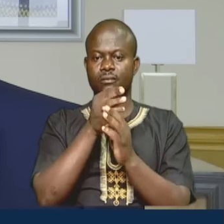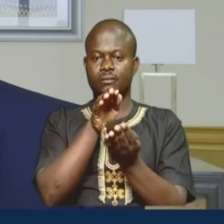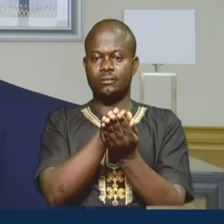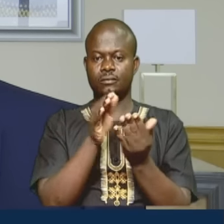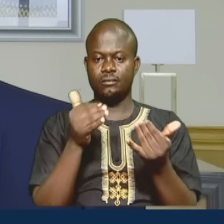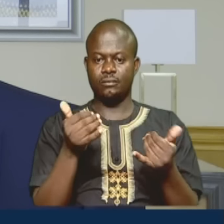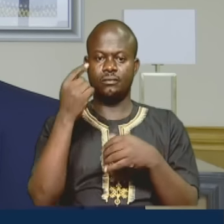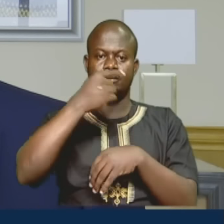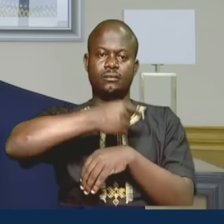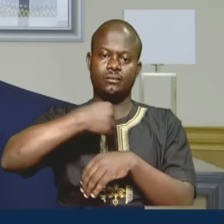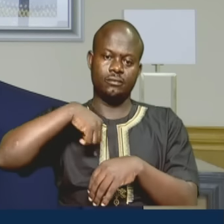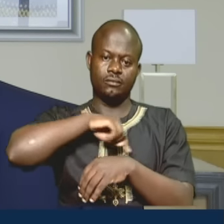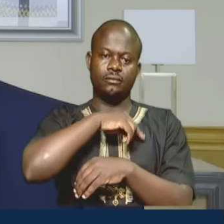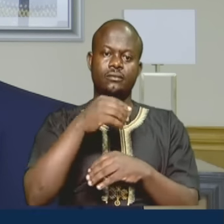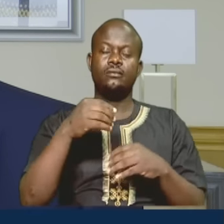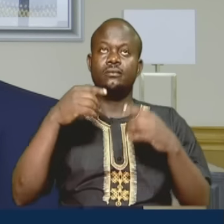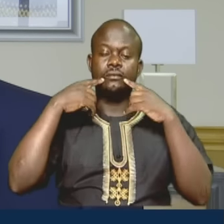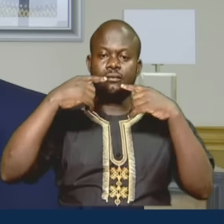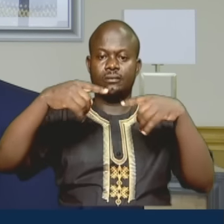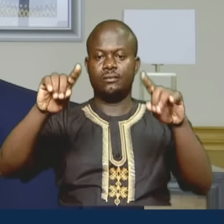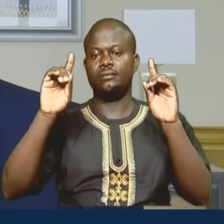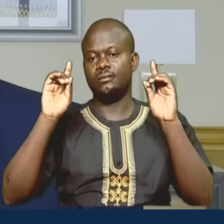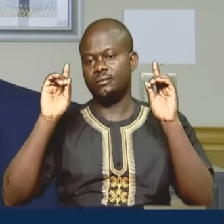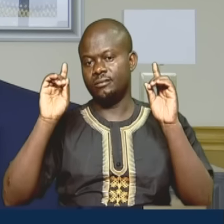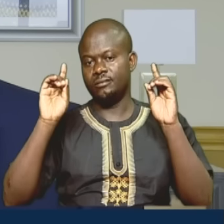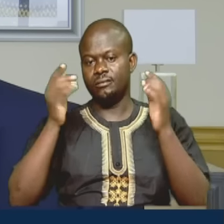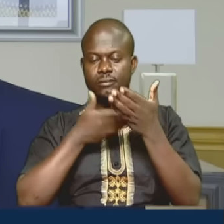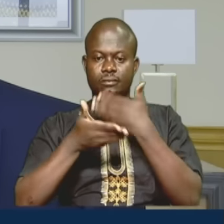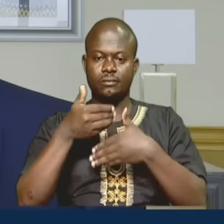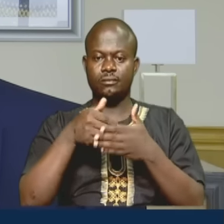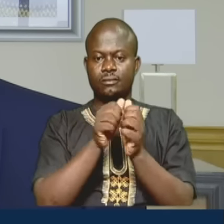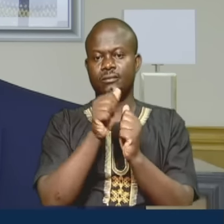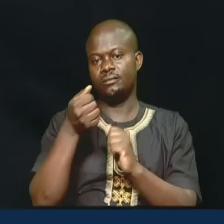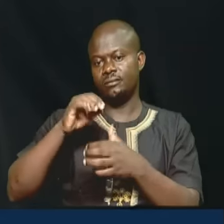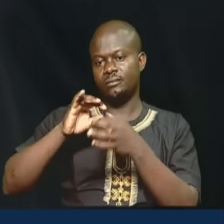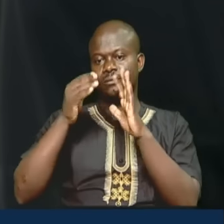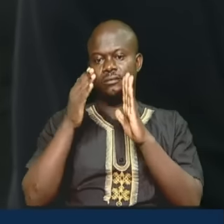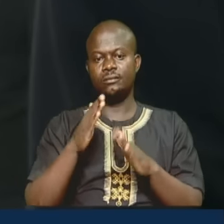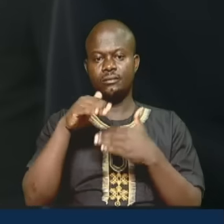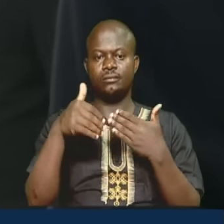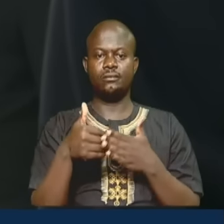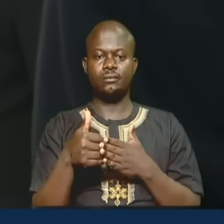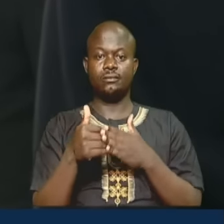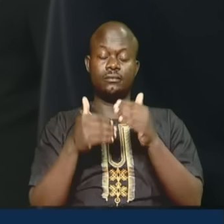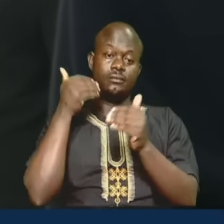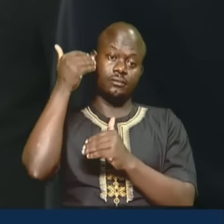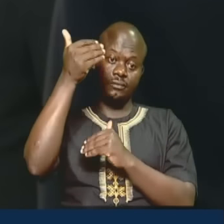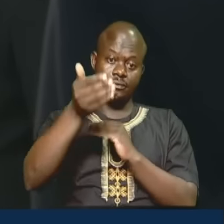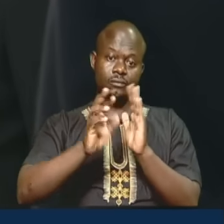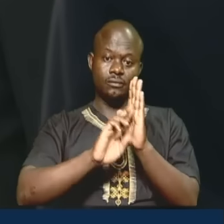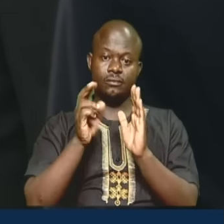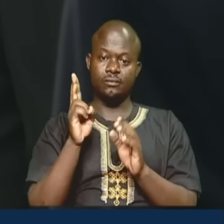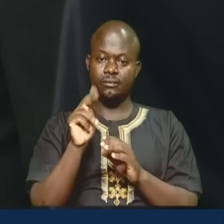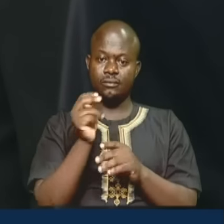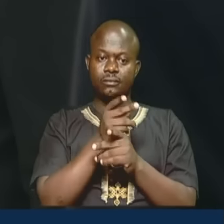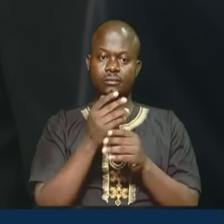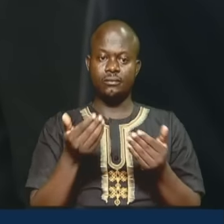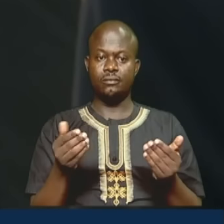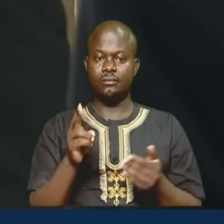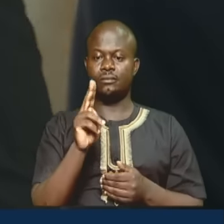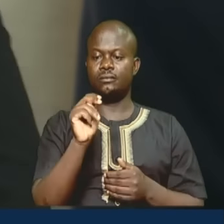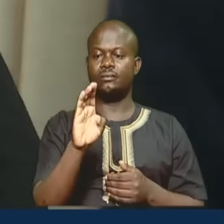munsi tukaba twayishyize ahagaragara tuyiganira n'abandi bafatanyabikorwa. Nyuma yaho kandi uhagaye ishami ry'umuryango w'abibumbye ryita ku bana UNICEF